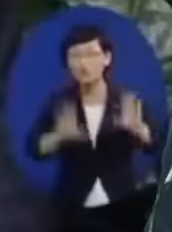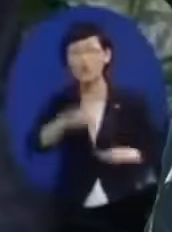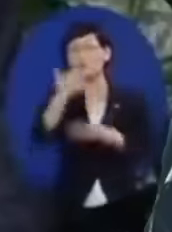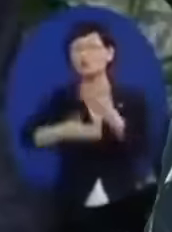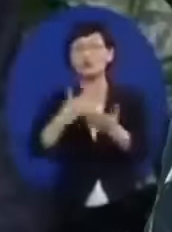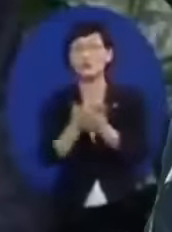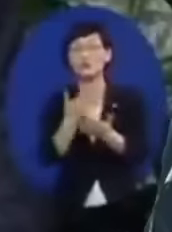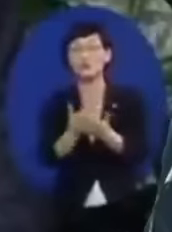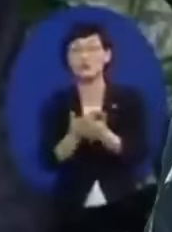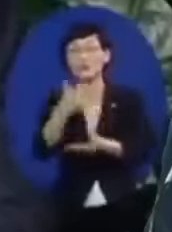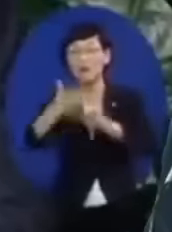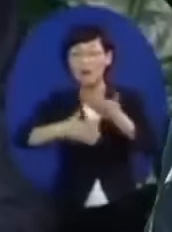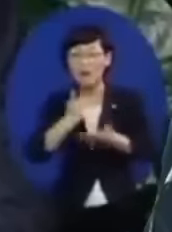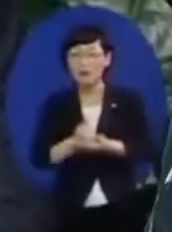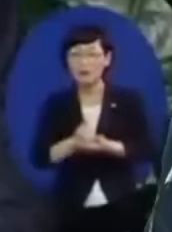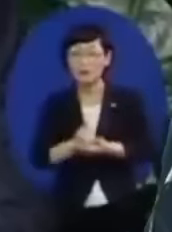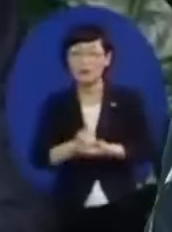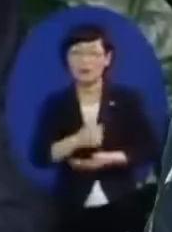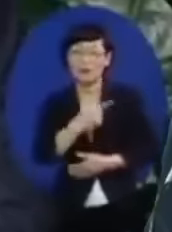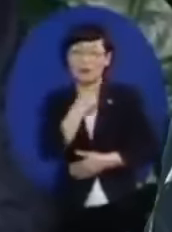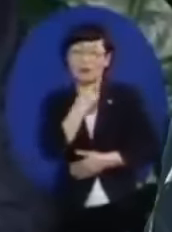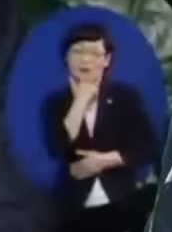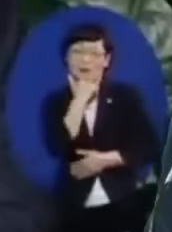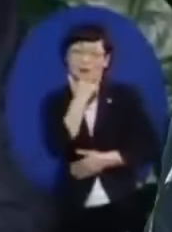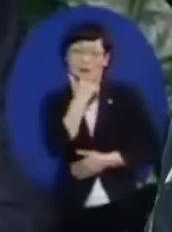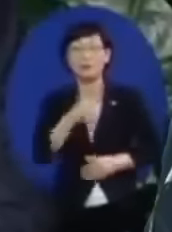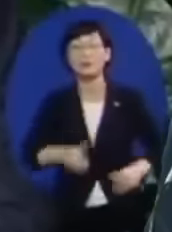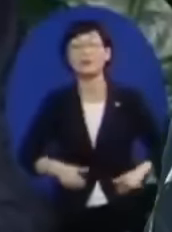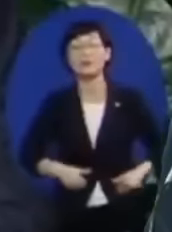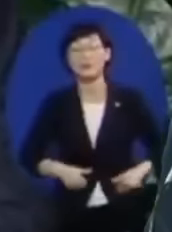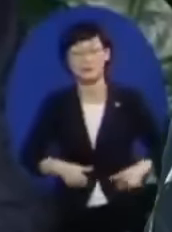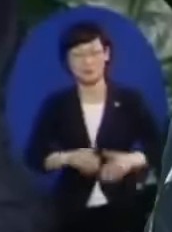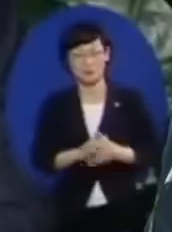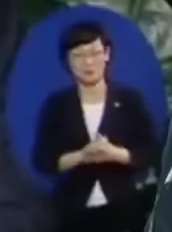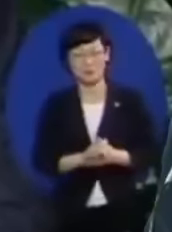주시옵소서. 하나님을 바라보고 기다려야 될 것입니다.